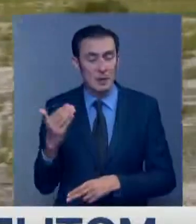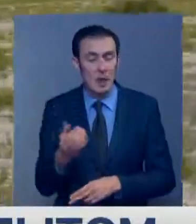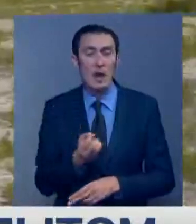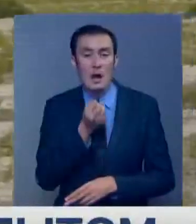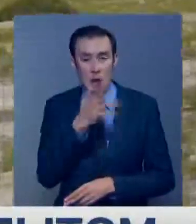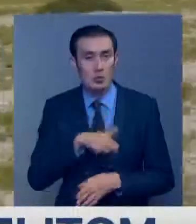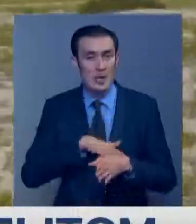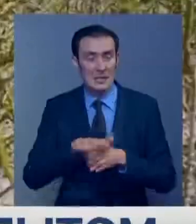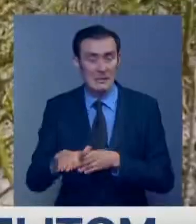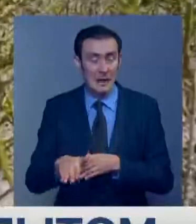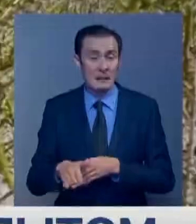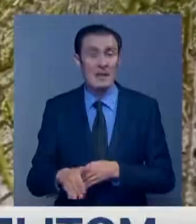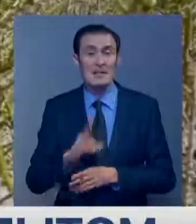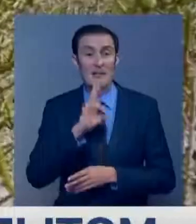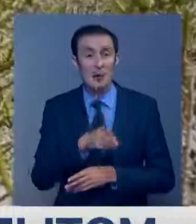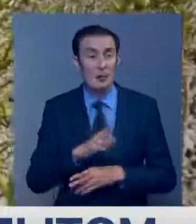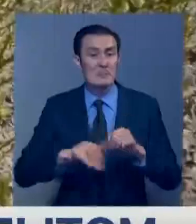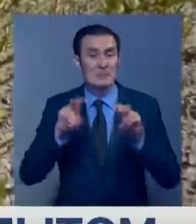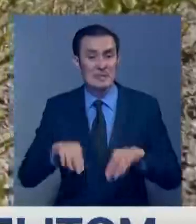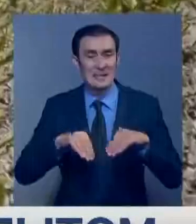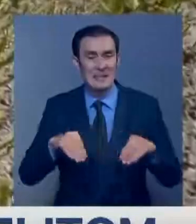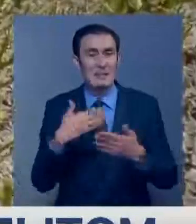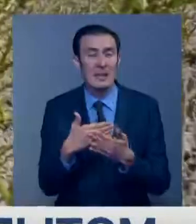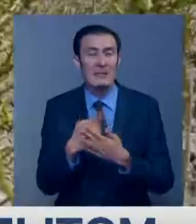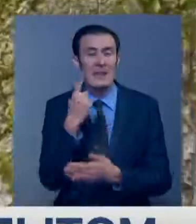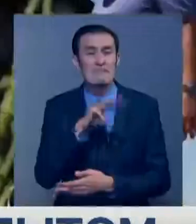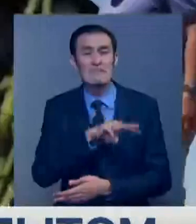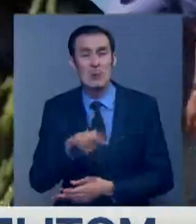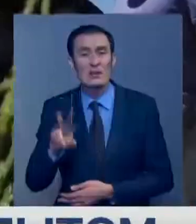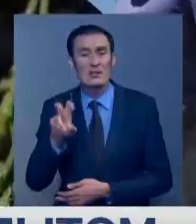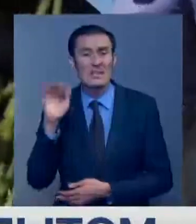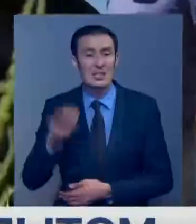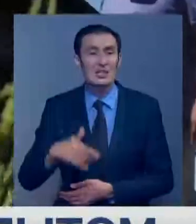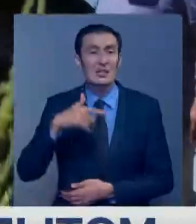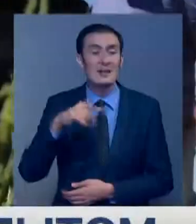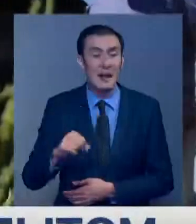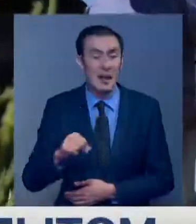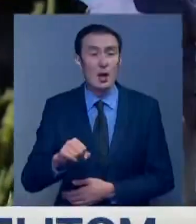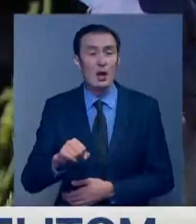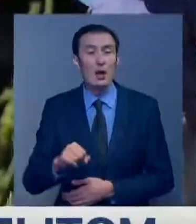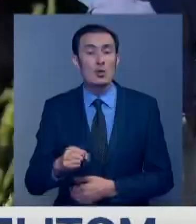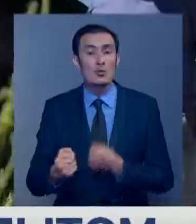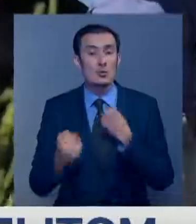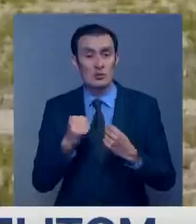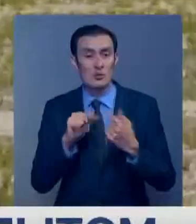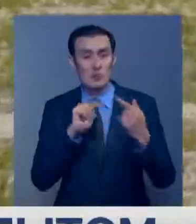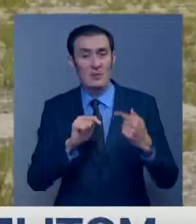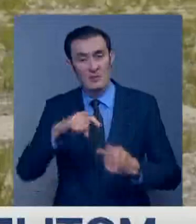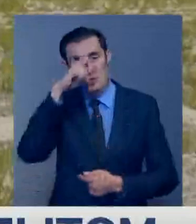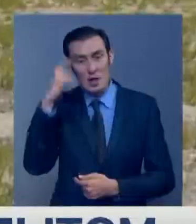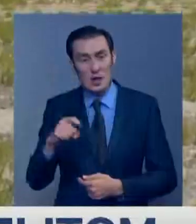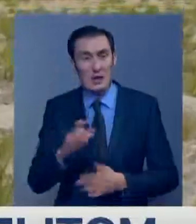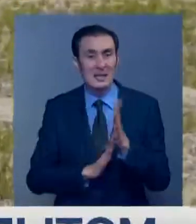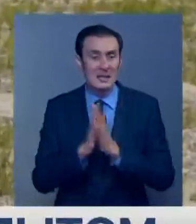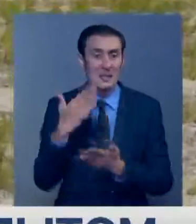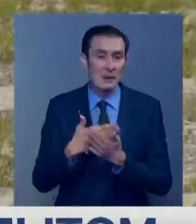успехом реализовали. За 2 года специалисты засеяли порядка 1 200 000 гектаров устойчивыми к пустыне растениями. Речь